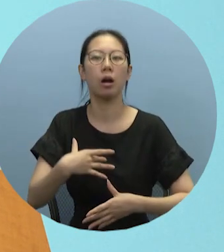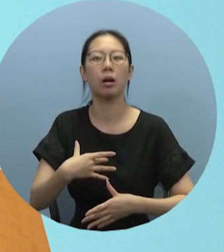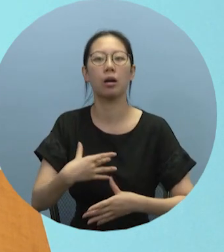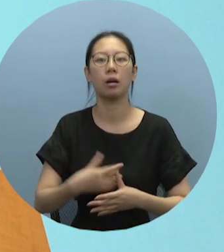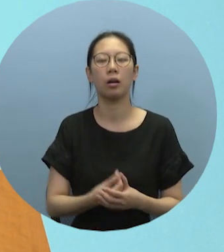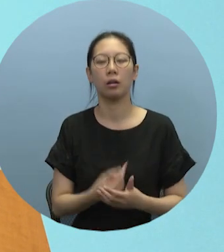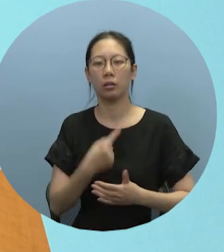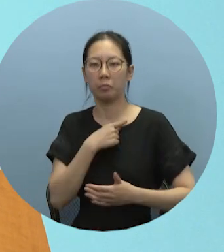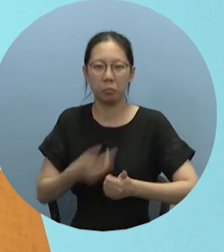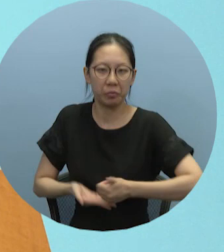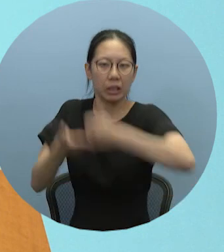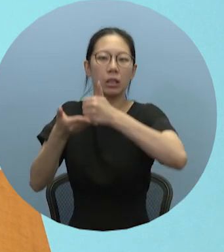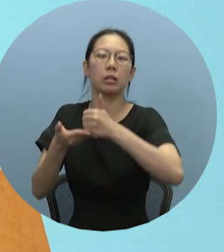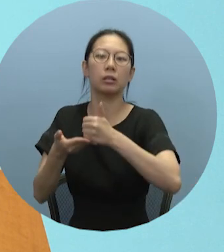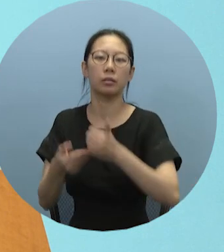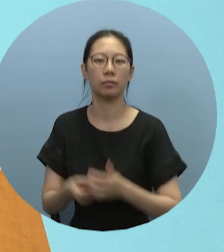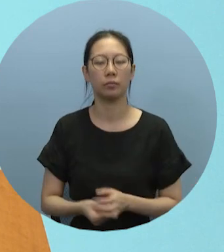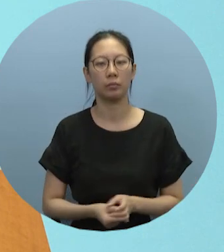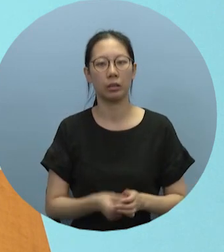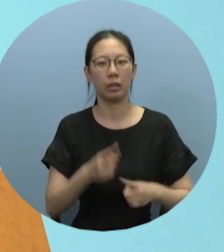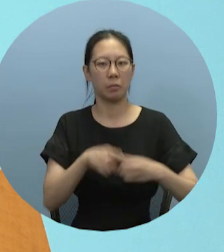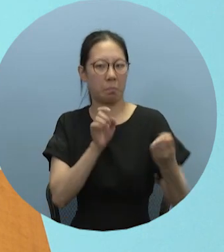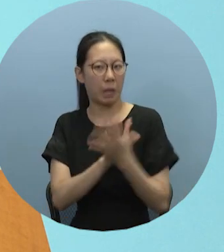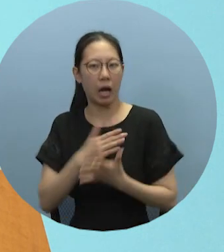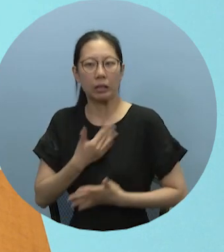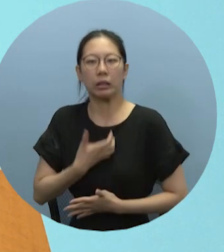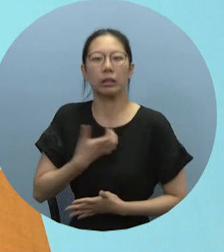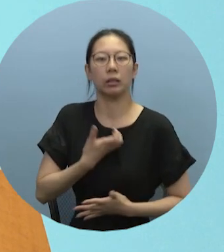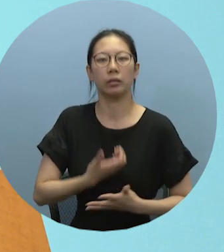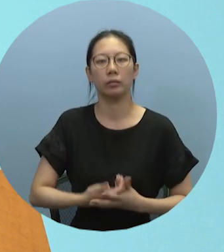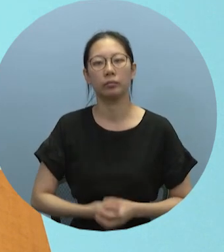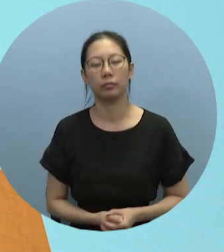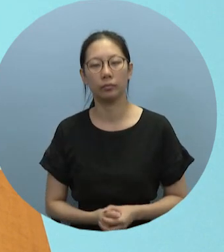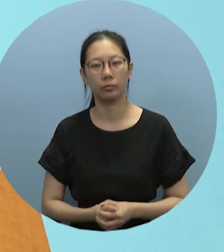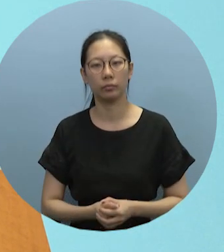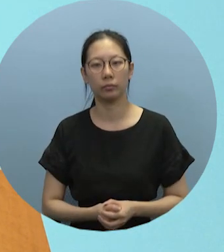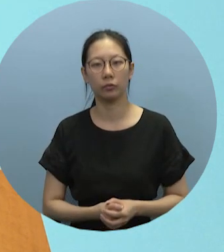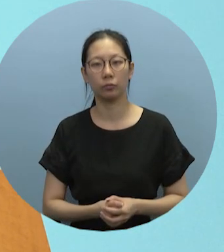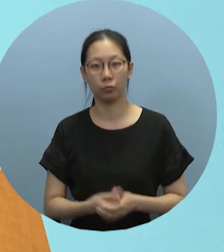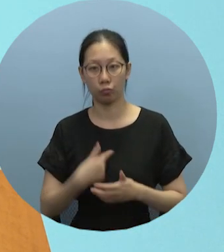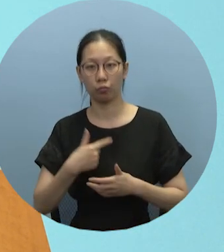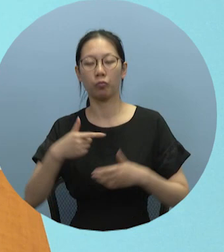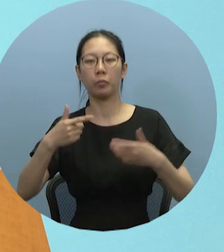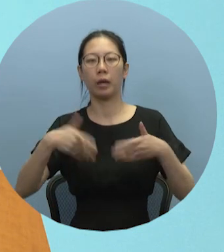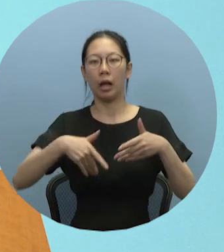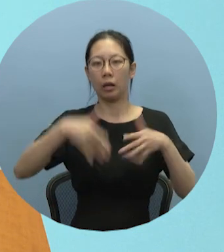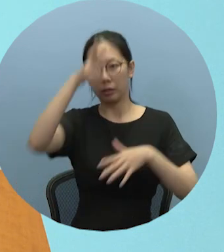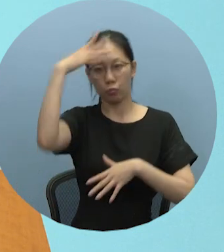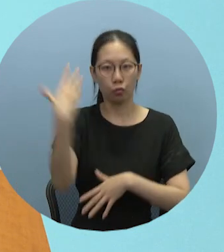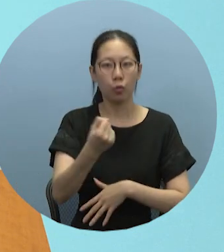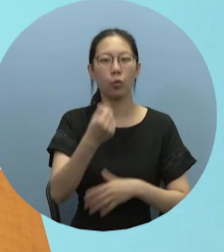要向他差不多致敬，是真的令人非常髮指。無論作為行政長官、作為港大校